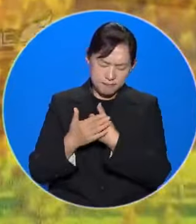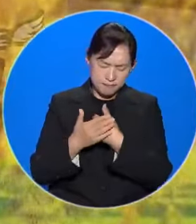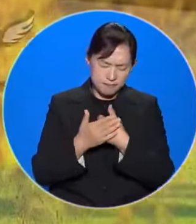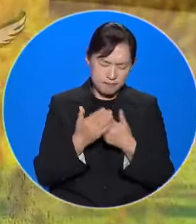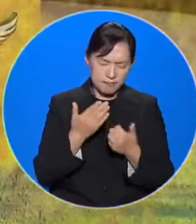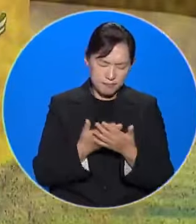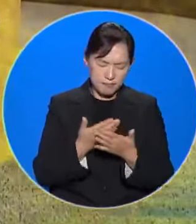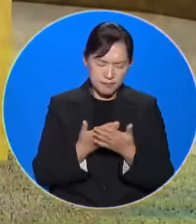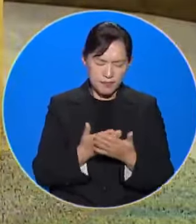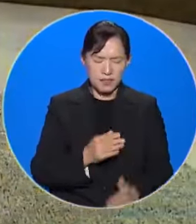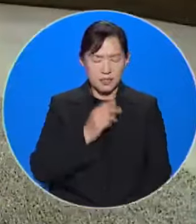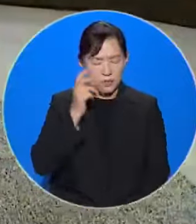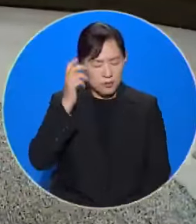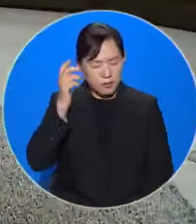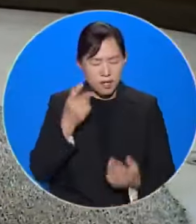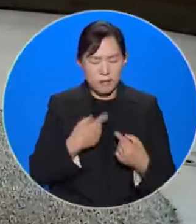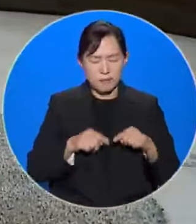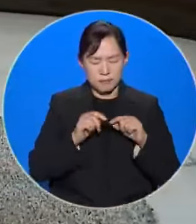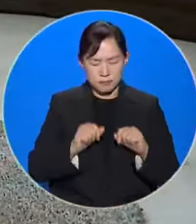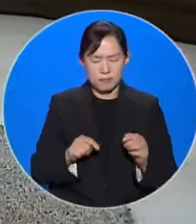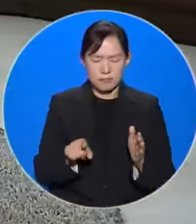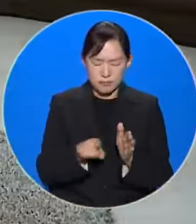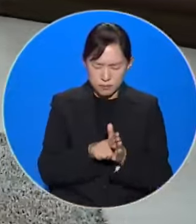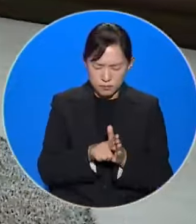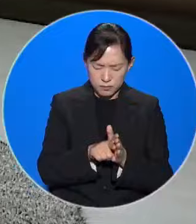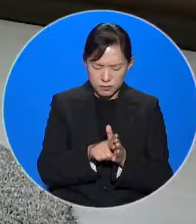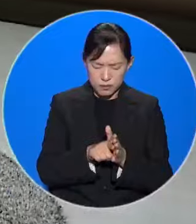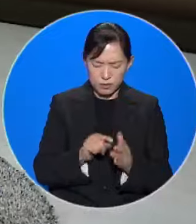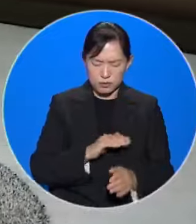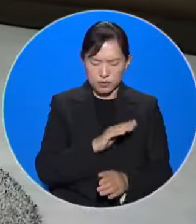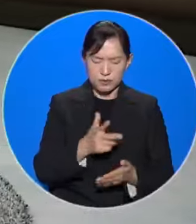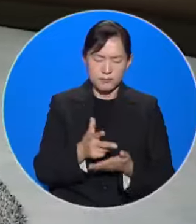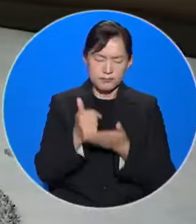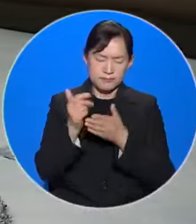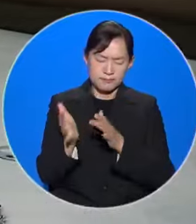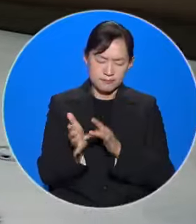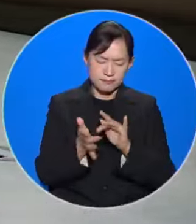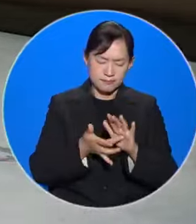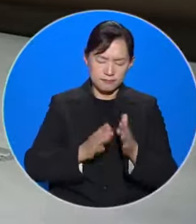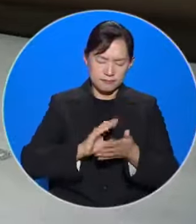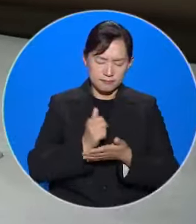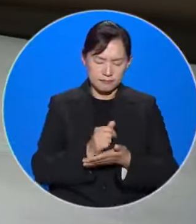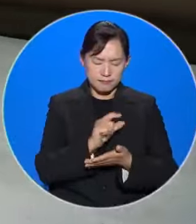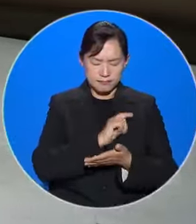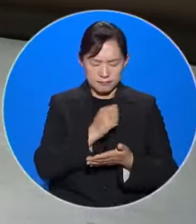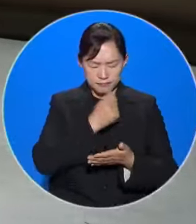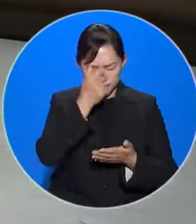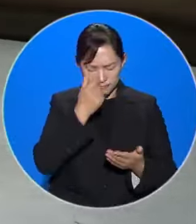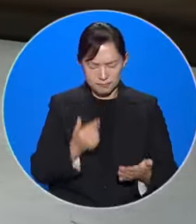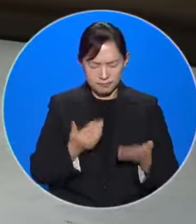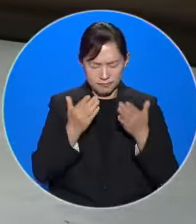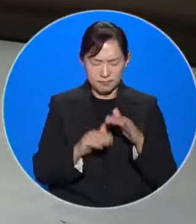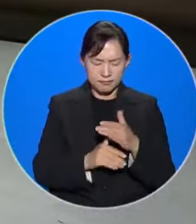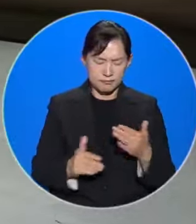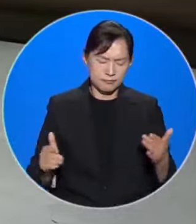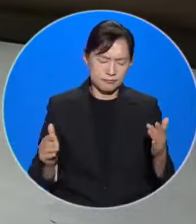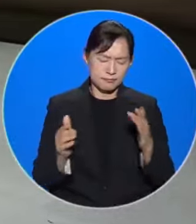주시옵소서. 성령님께서 함께 하실 줄 믿사옵고 우리 주 예수 그리스도의 이름으로 기도 드리옵나이다.